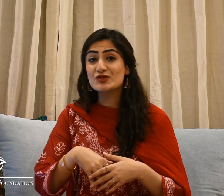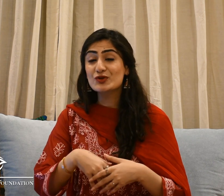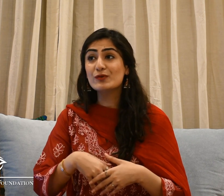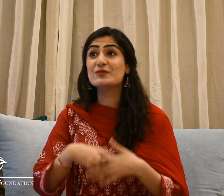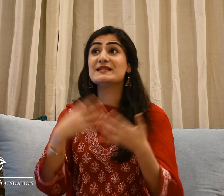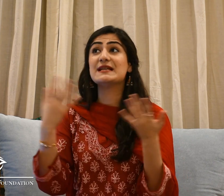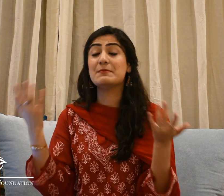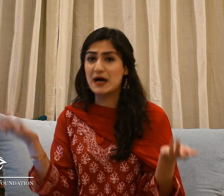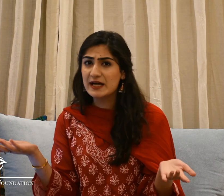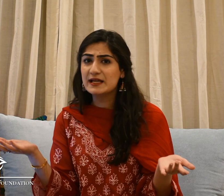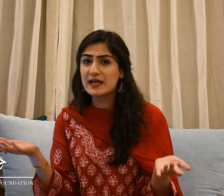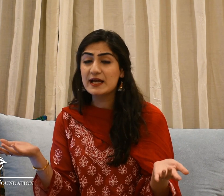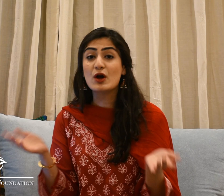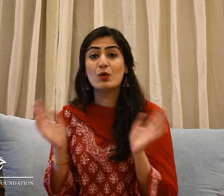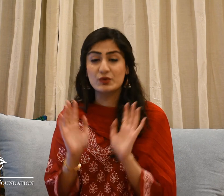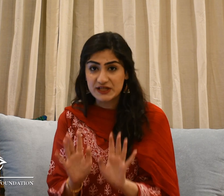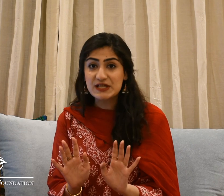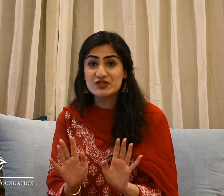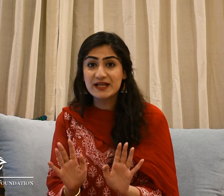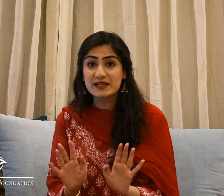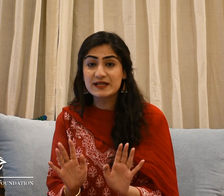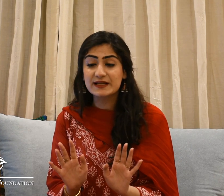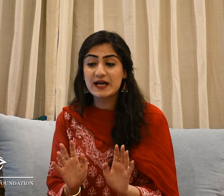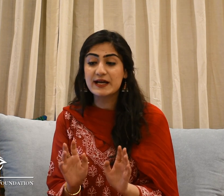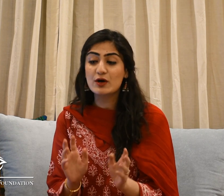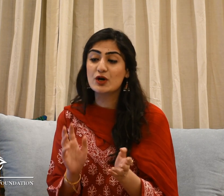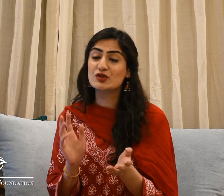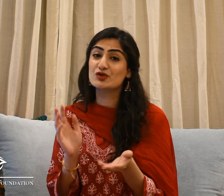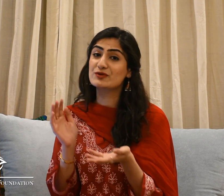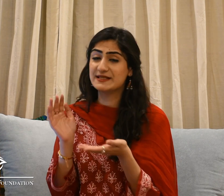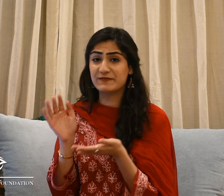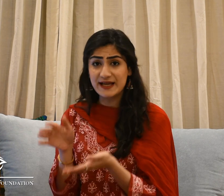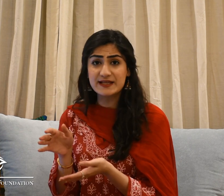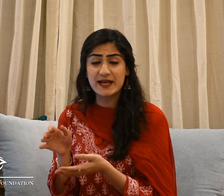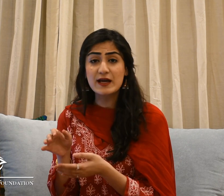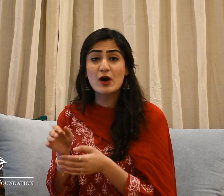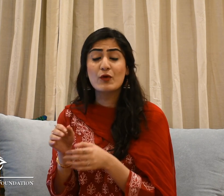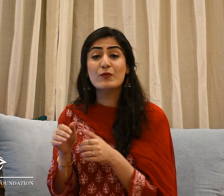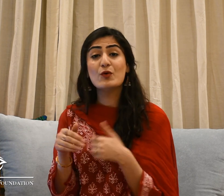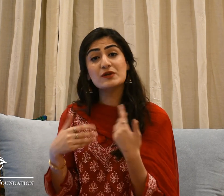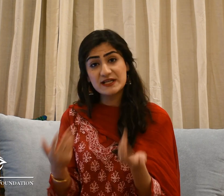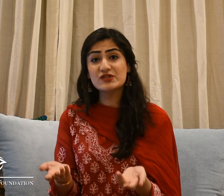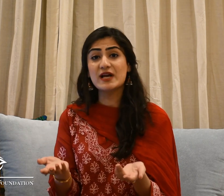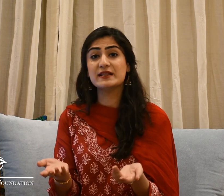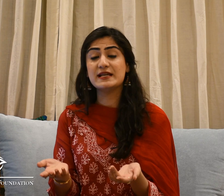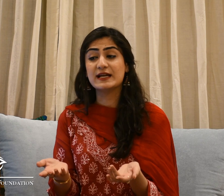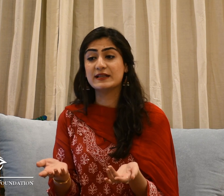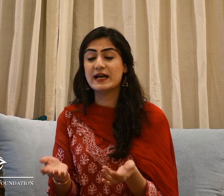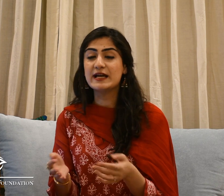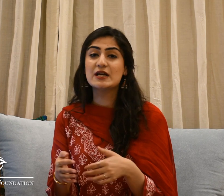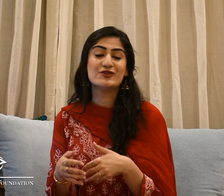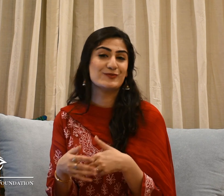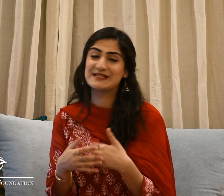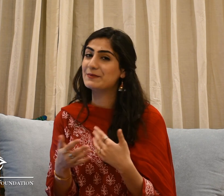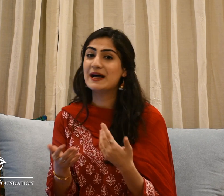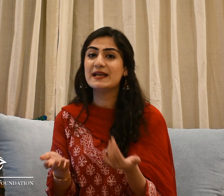में जो मुसलमान हैं उनकी निशानदेही करता है, और जो सफ़ेद है वो उनकी निशानदेही करता